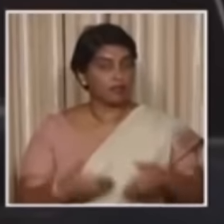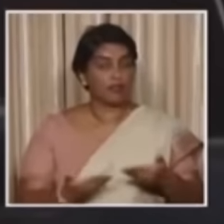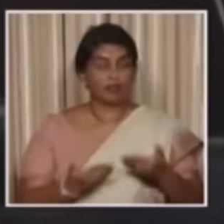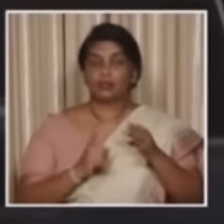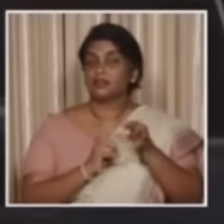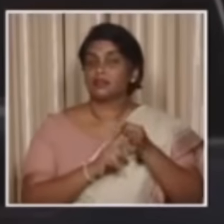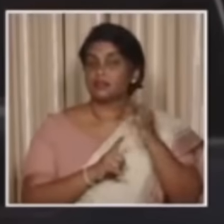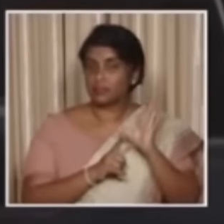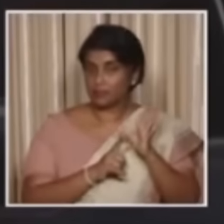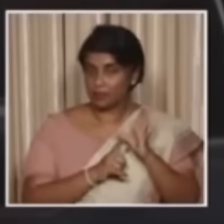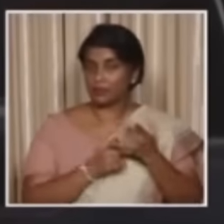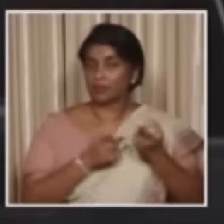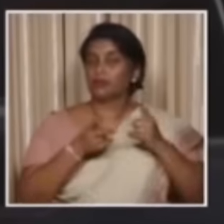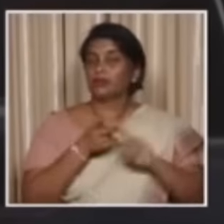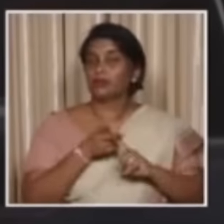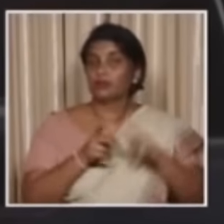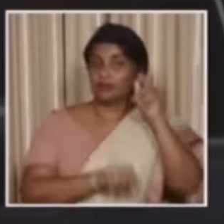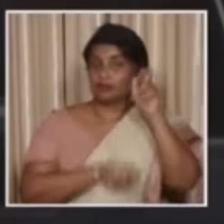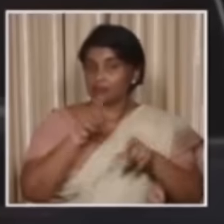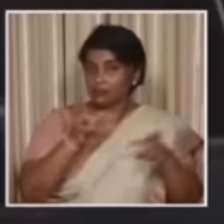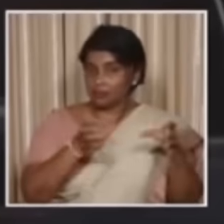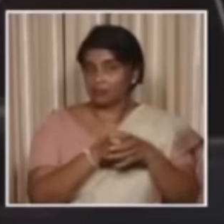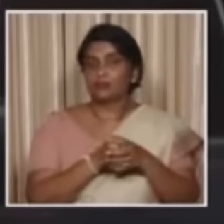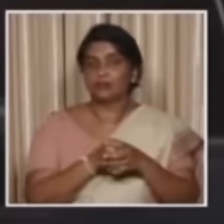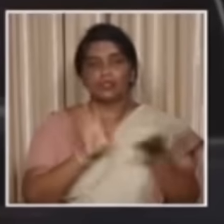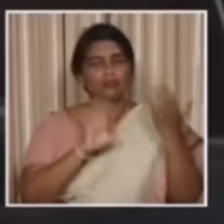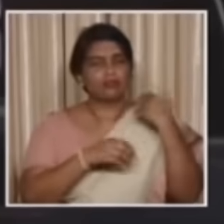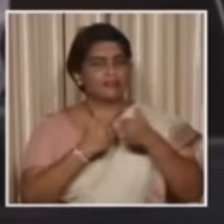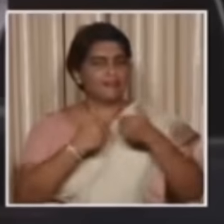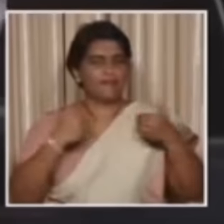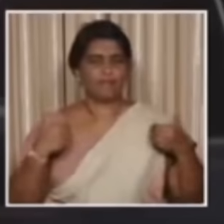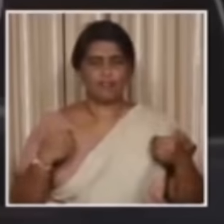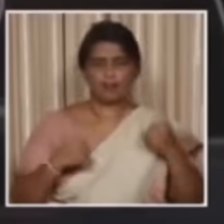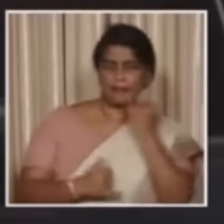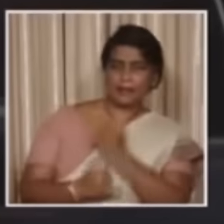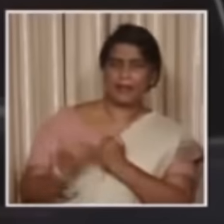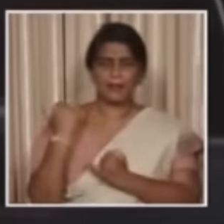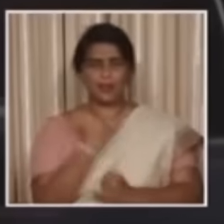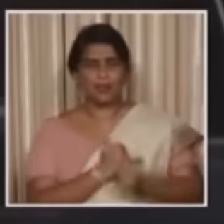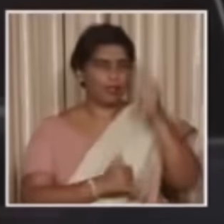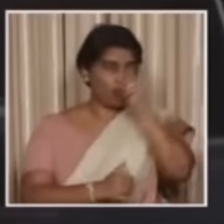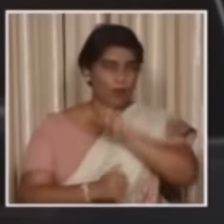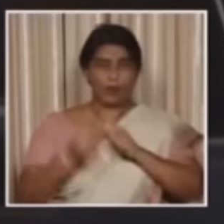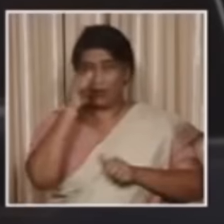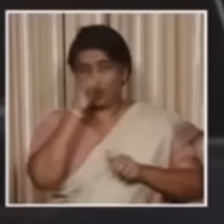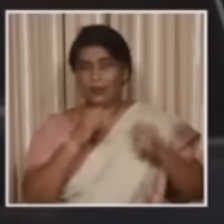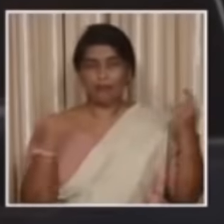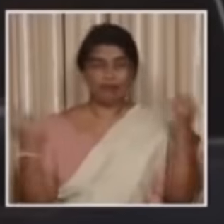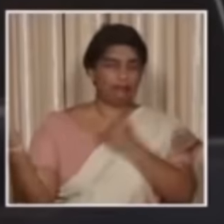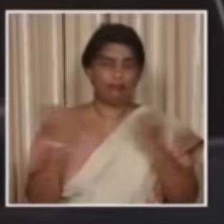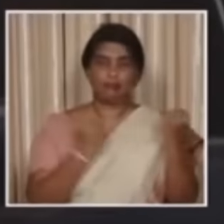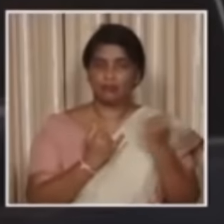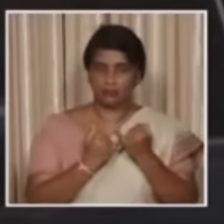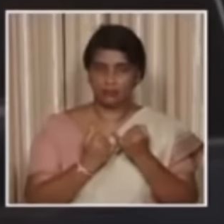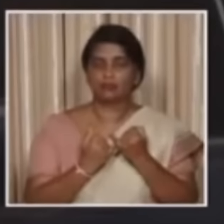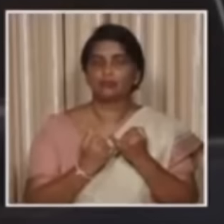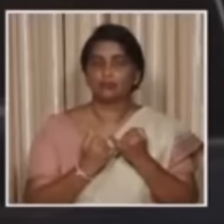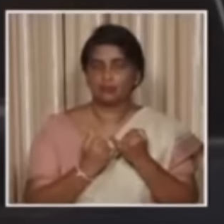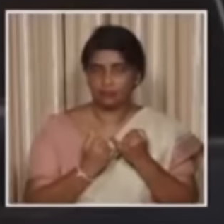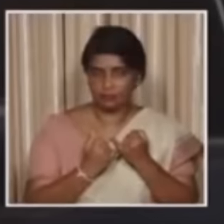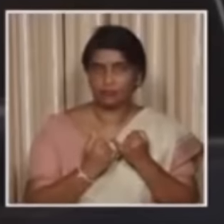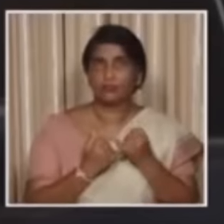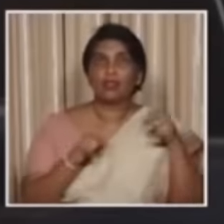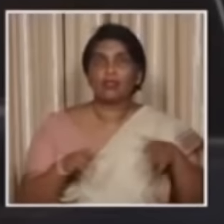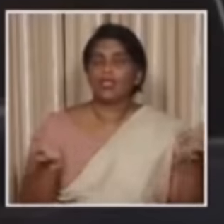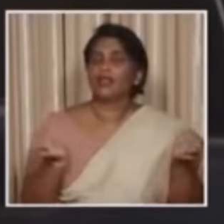සභාපතිවරයයි ඊළඟට අරිත් නිලධාරි මණ්ඩලයේ ඉස්සර දෙපැත්තට වෙදලා අරයා හොරා මෙයා හොරා කියලා කෑගහත්ත බැනගත්ත කට්ටිය. මං තුමා කාලය අවසන්යි. එකට